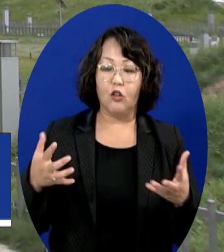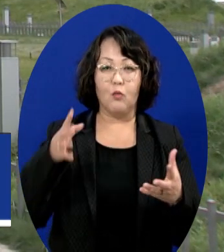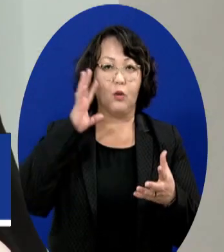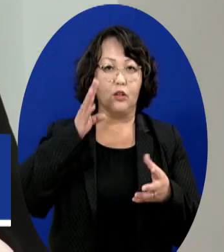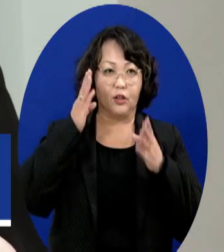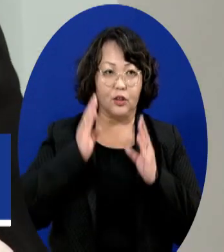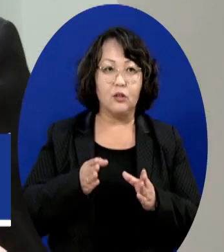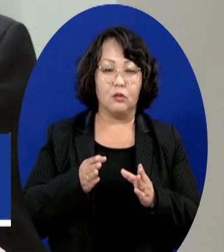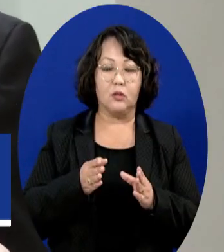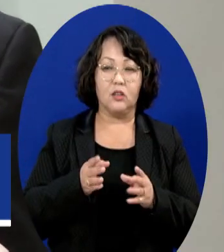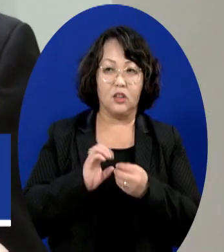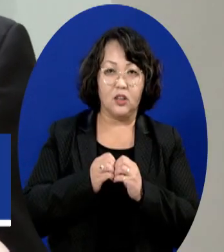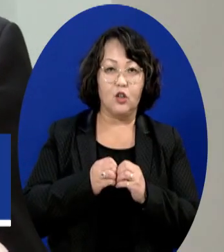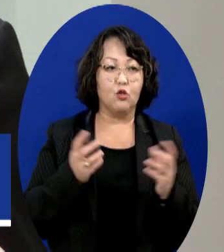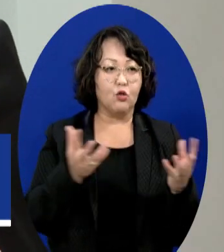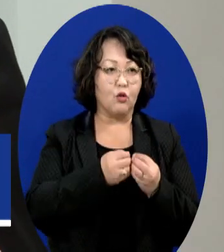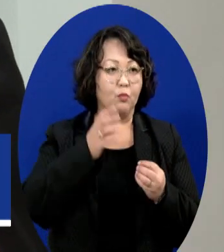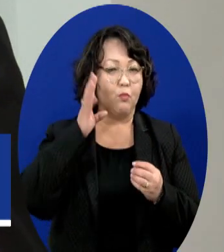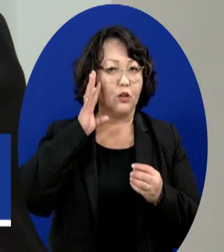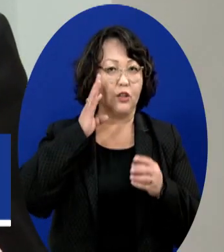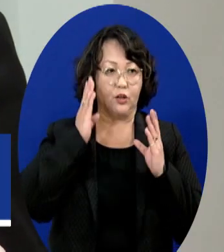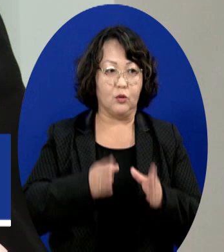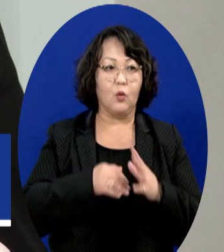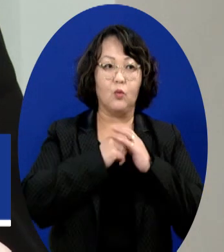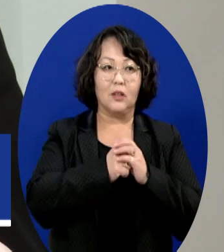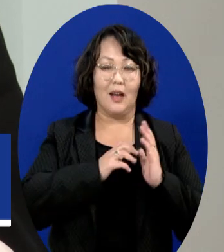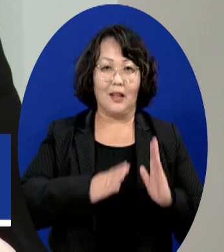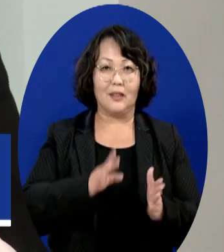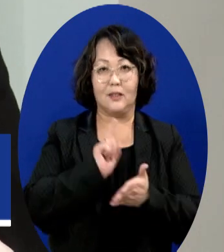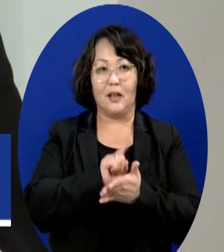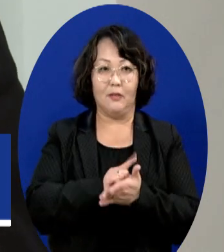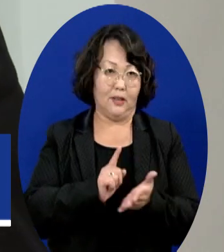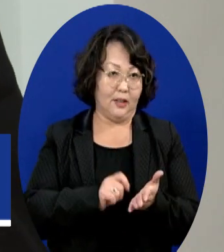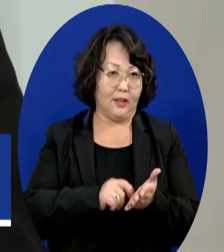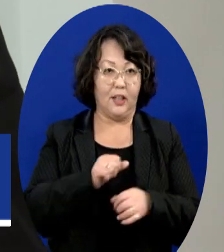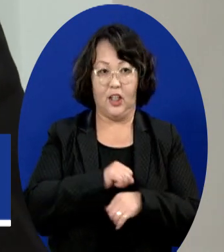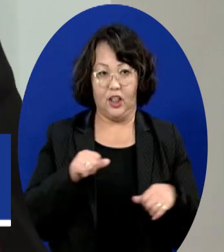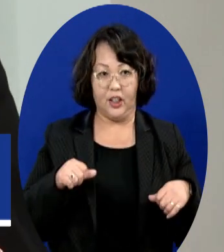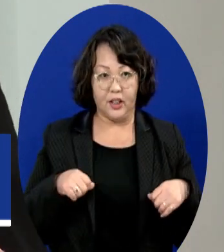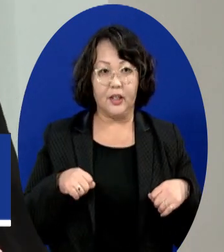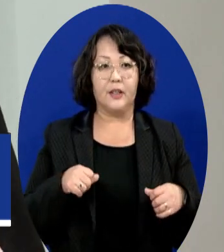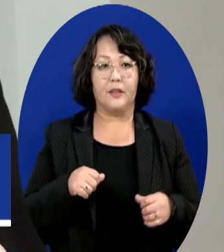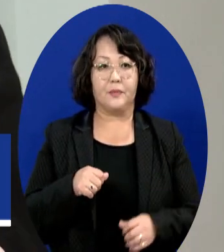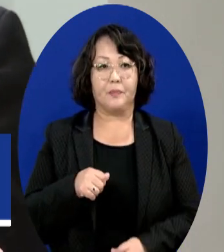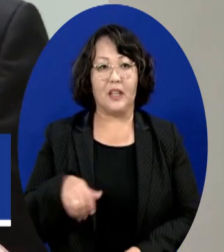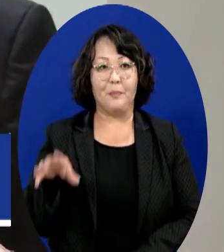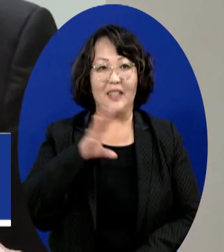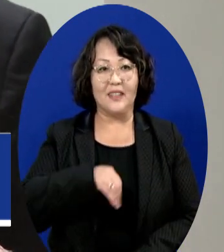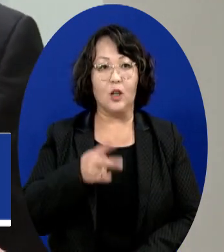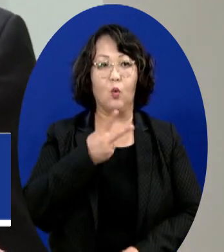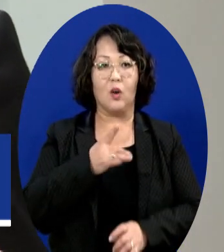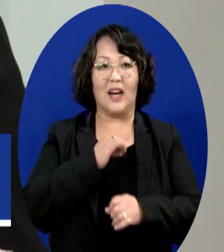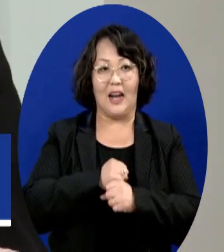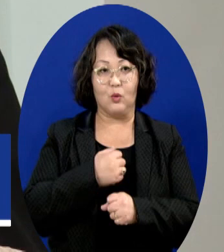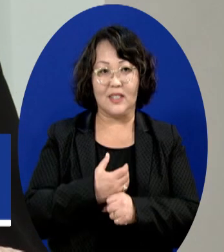байна. Олонхын бодлого шийдвэрийг хэрэгжүүлж цөөнхийн одоо бас бодлого шийдвэрийг хүндэтгэлтэй хандах ийм